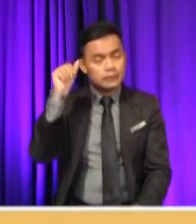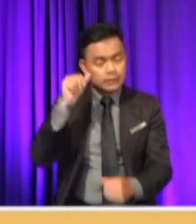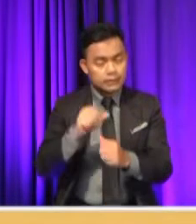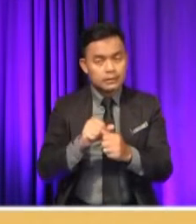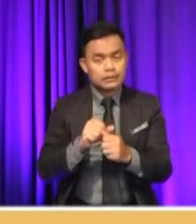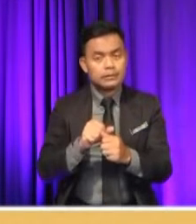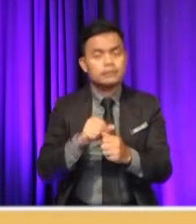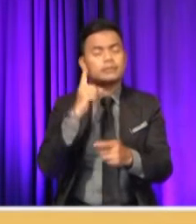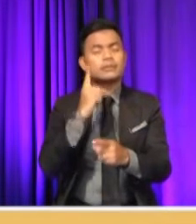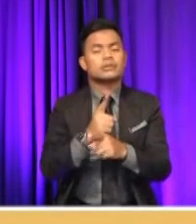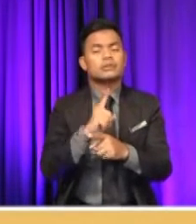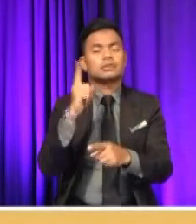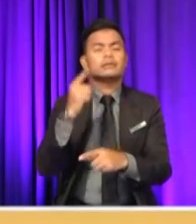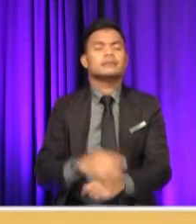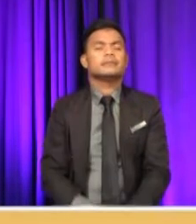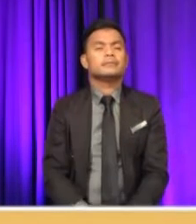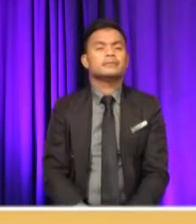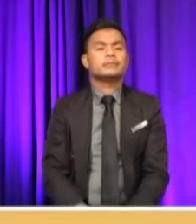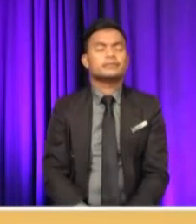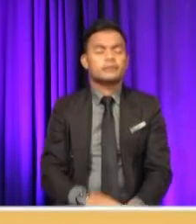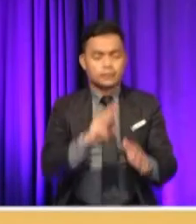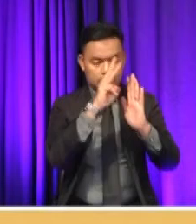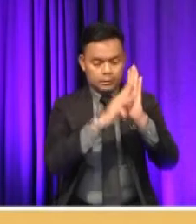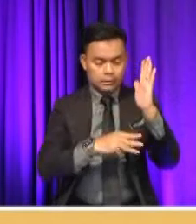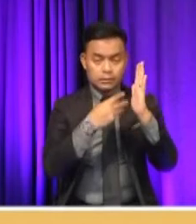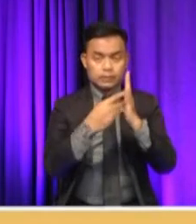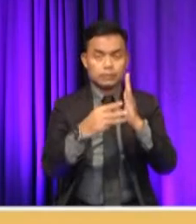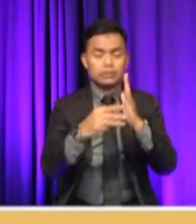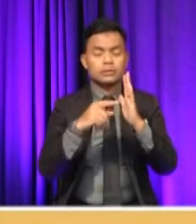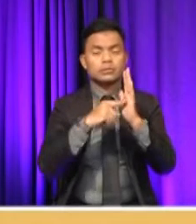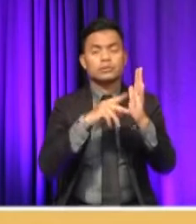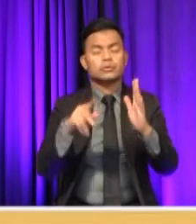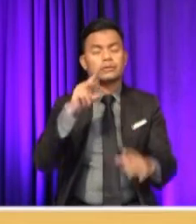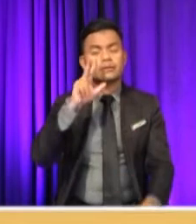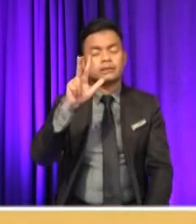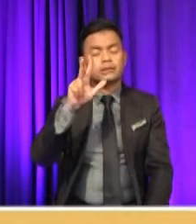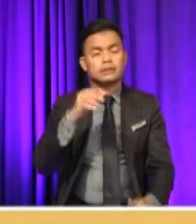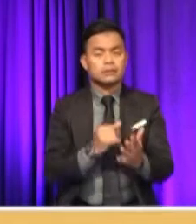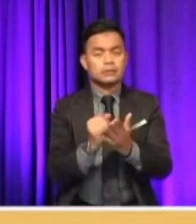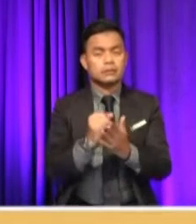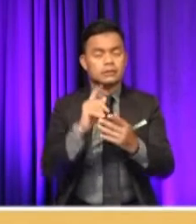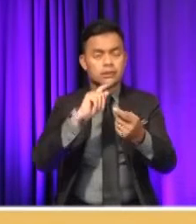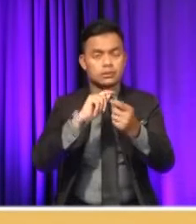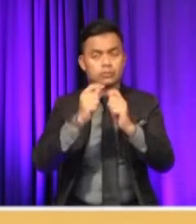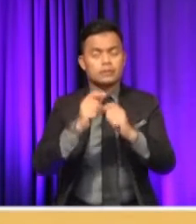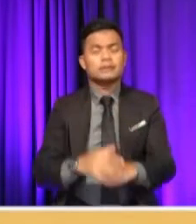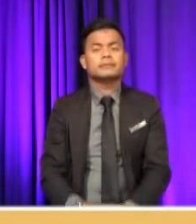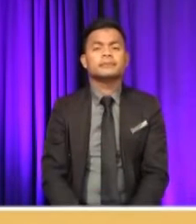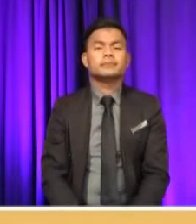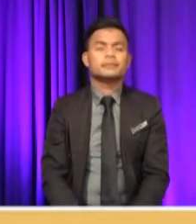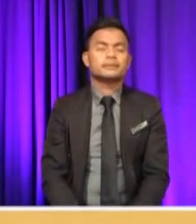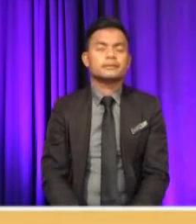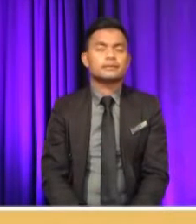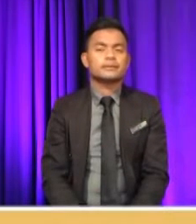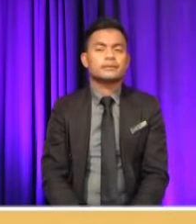Soalan seterusnya. Okey. Jadual 1 menunjukkan 3 jenis penukar. Tadi dia tanya nama. Ni nak tanya apa pula ni